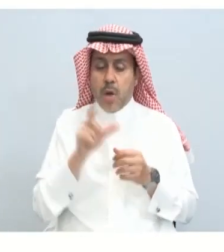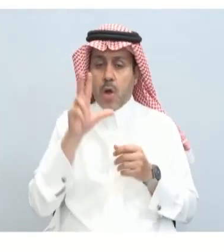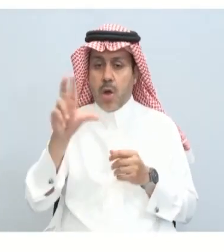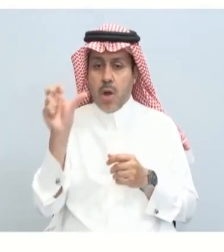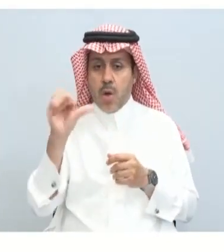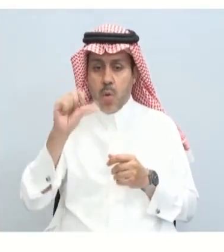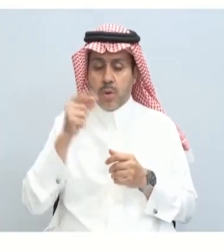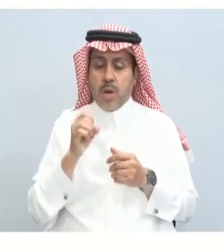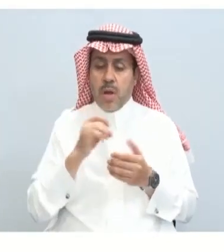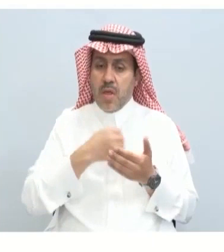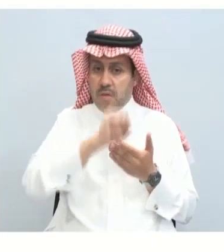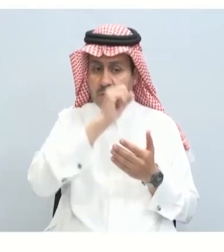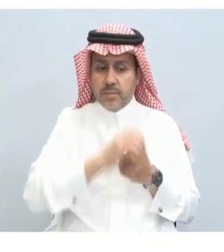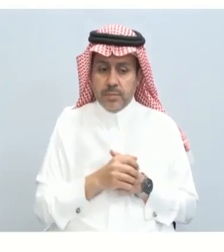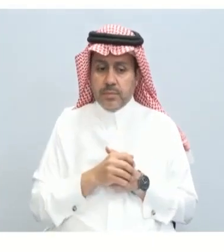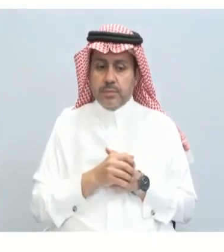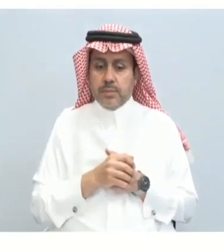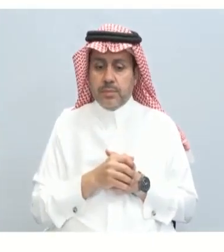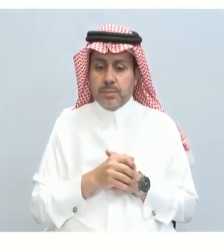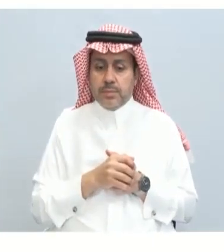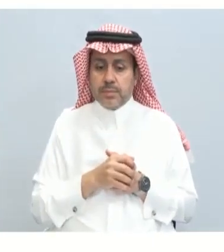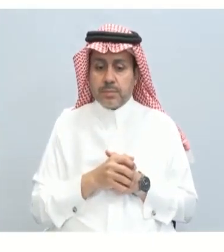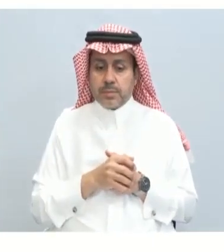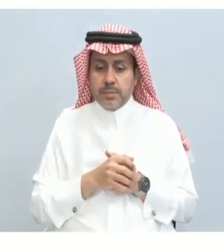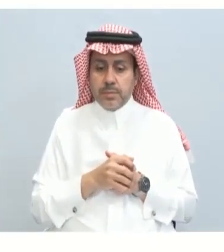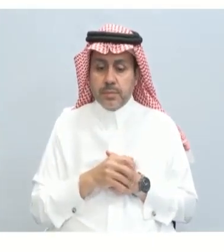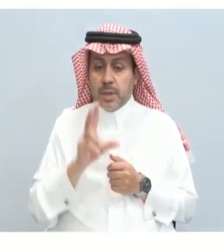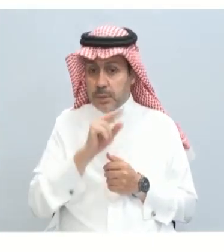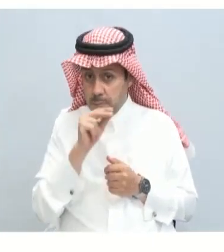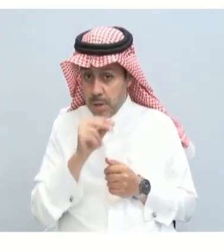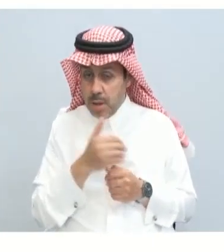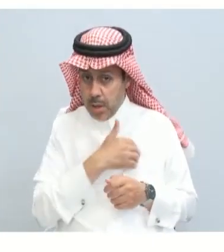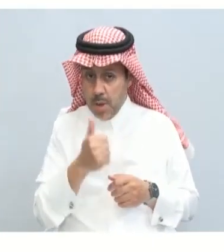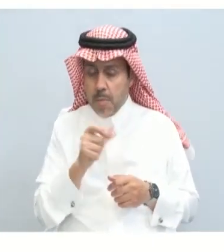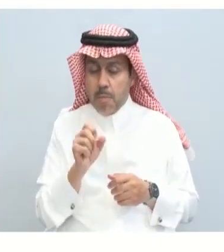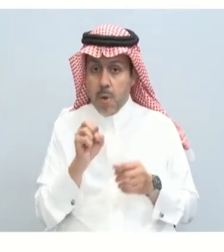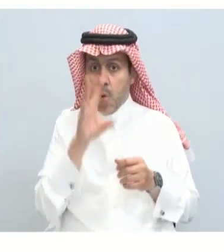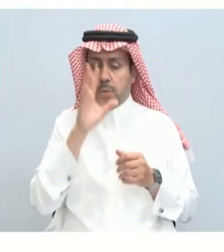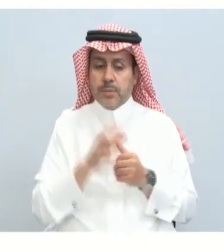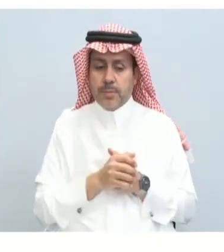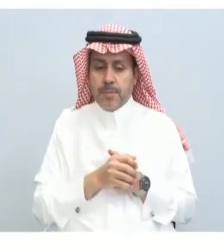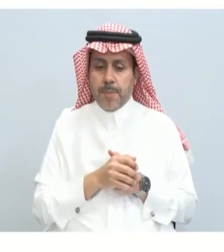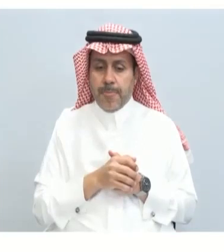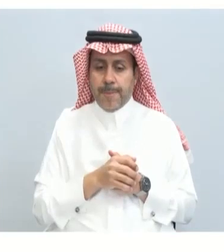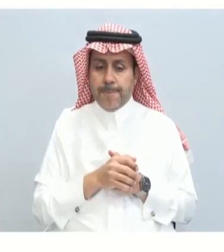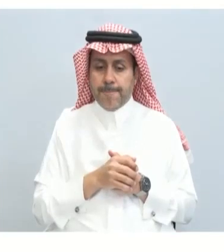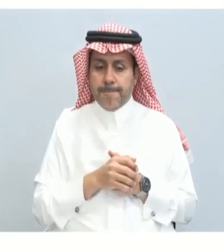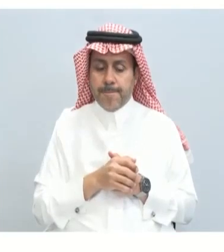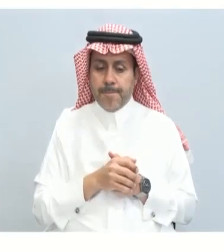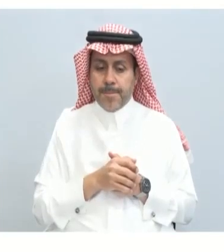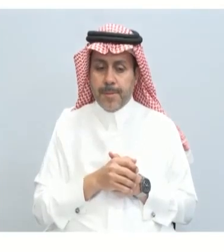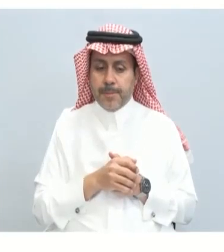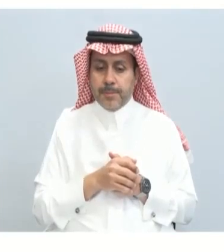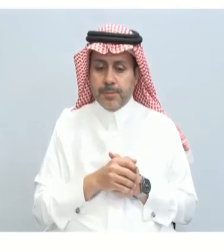استعاره وفي كلمه النور طبعا حذف المشبه في كلمه النور استعاره حيث شبه الايمان بالنور يخرج من الظلمات الى النور